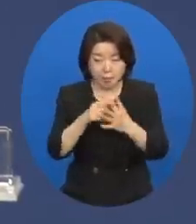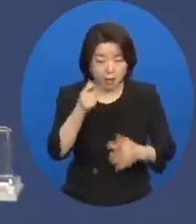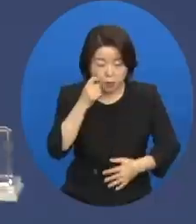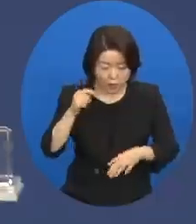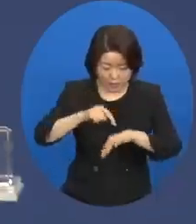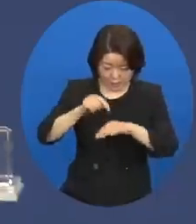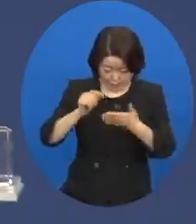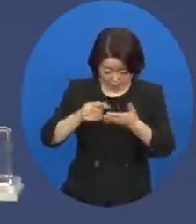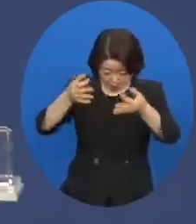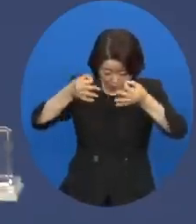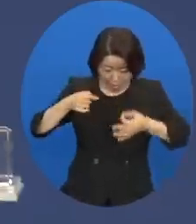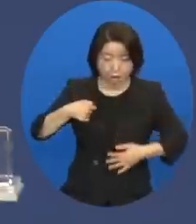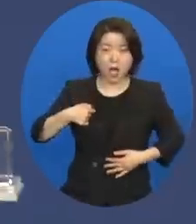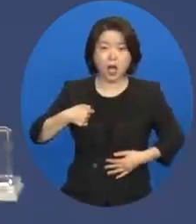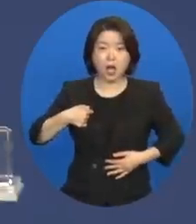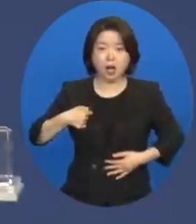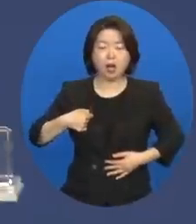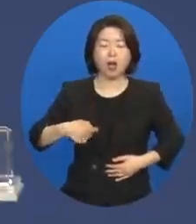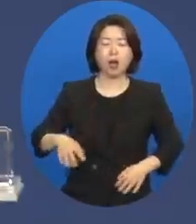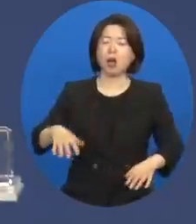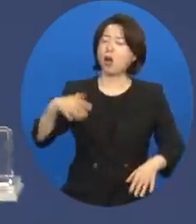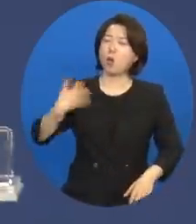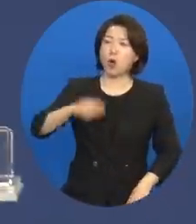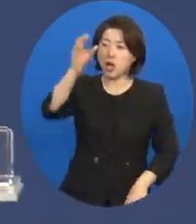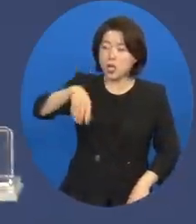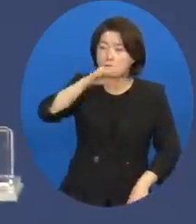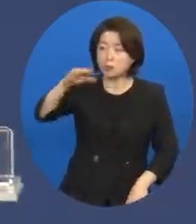마음을 놀랍게도 이 십자가의 복음이